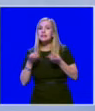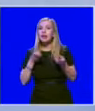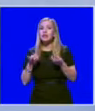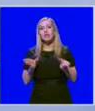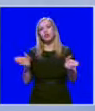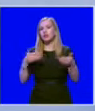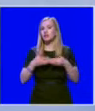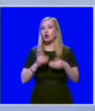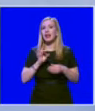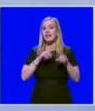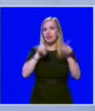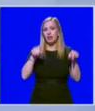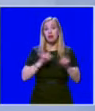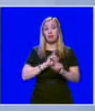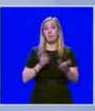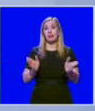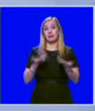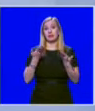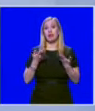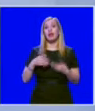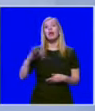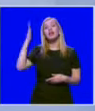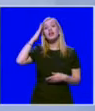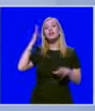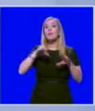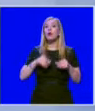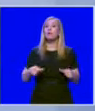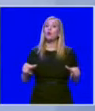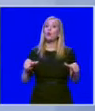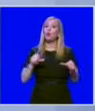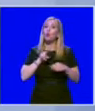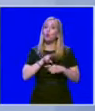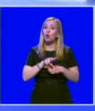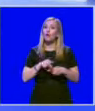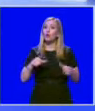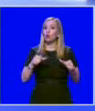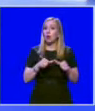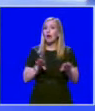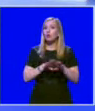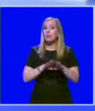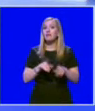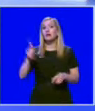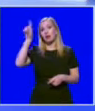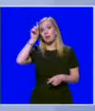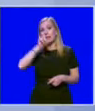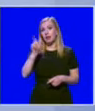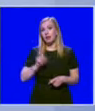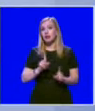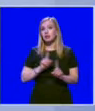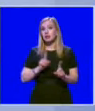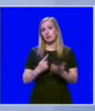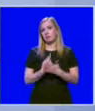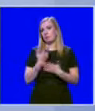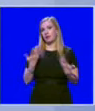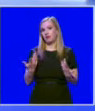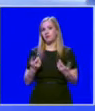затворят рафинерията, няма да стане. Държавата трябва да поеме контрол върху Лукойл, да се реши този проблем. Както направиха Германия и Италия, няма да сме пионери в